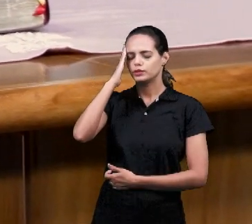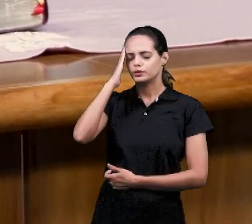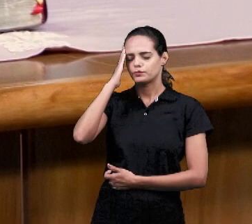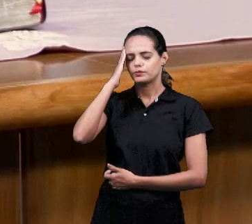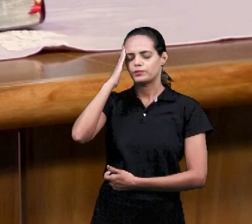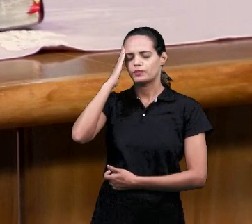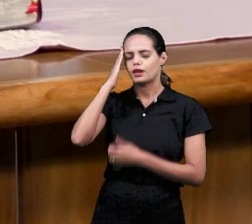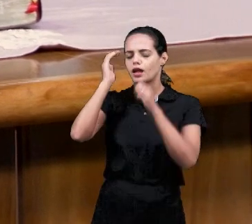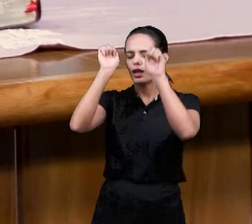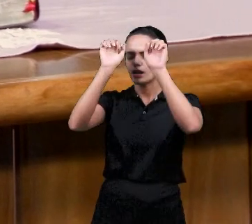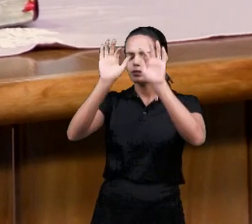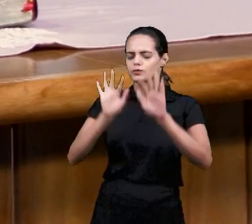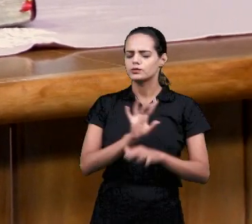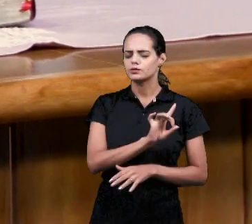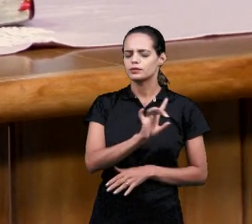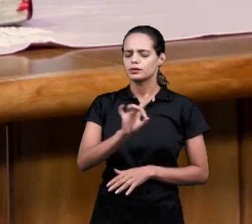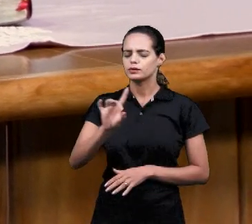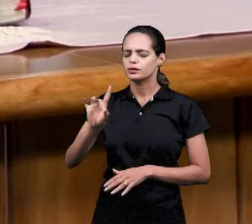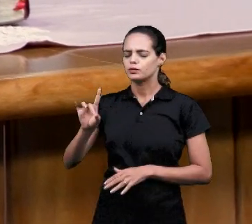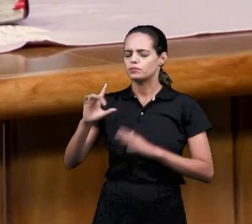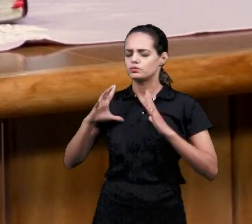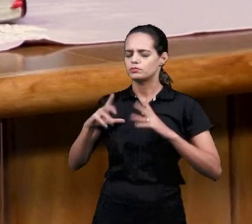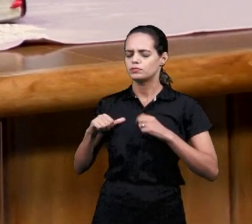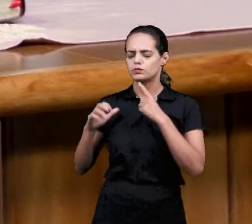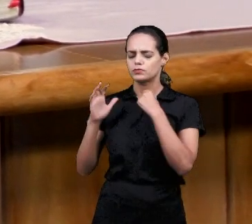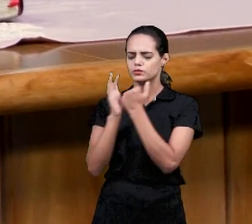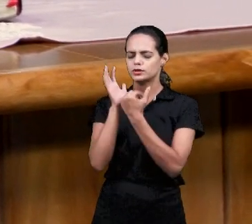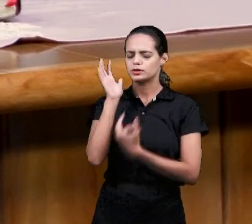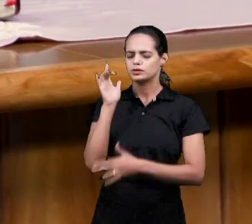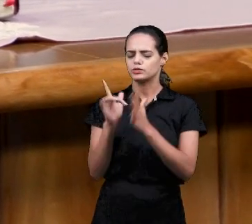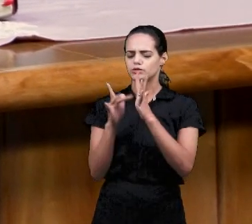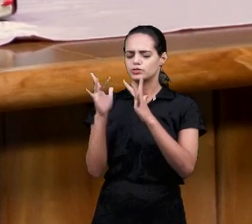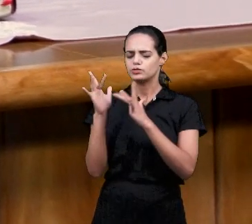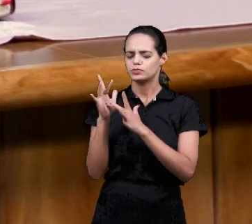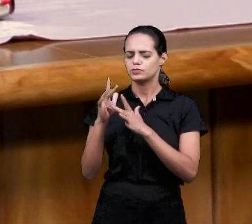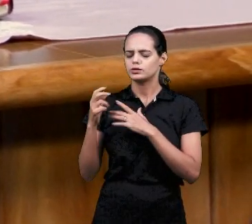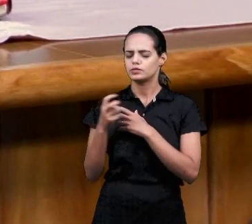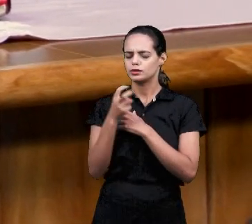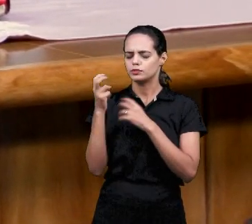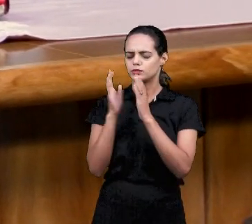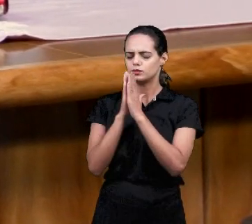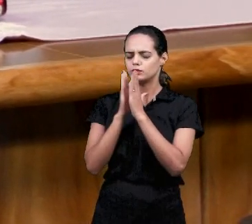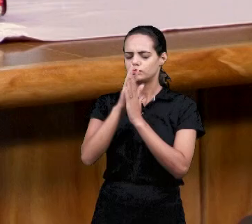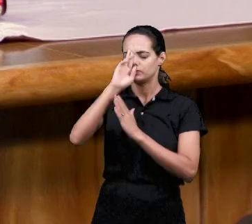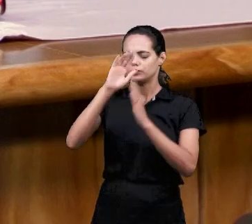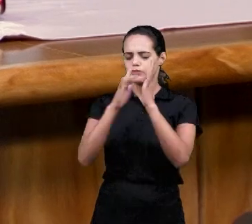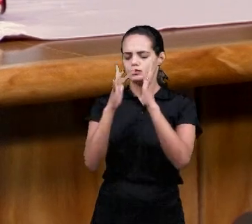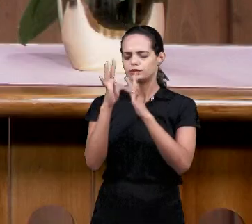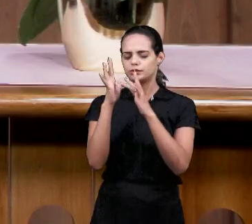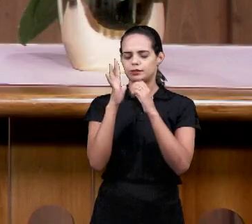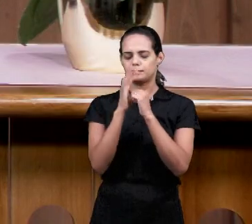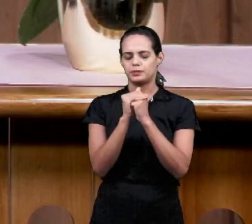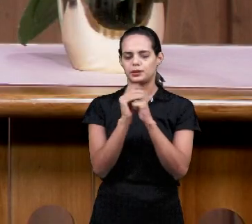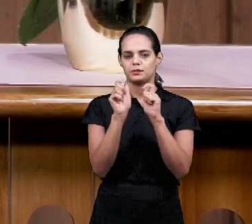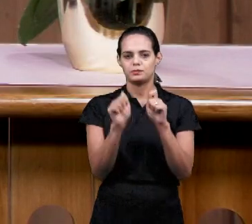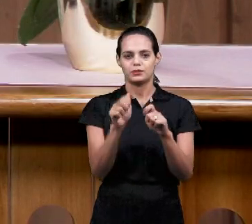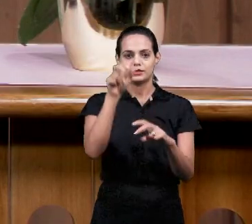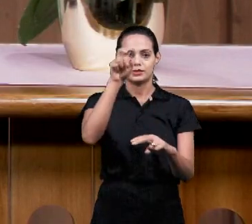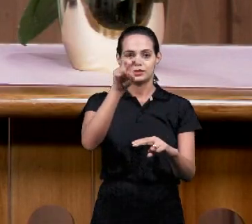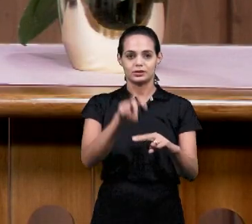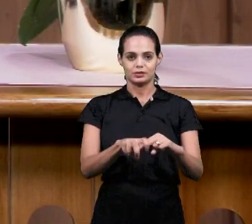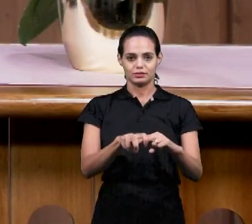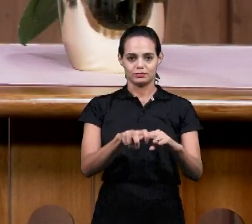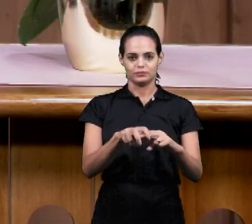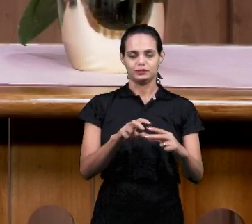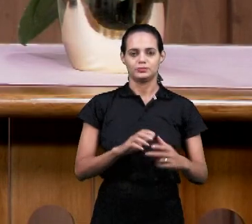Bénis-nous de cette manière, revêtis-nous du sang de Jésus. Nous prions par le sang et au nom de Jésus. Amen. Tous peuvent s'asseoir.